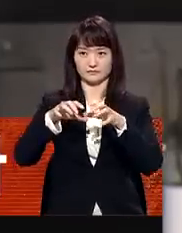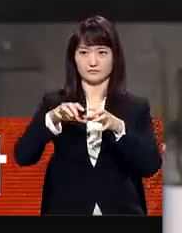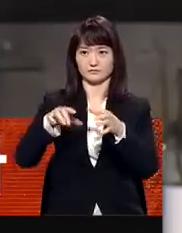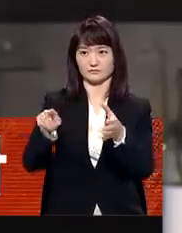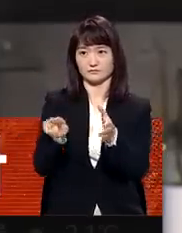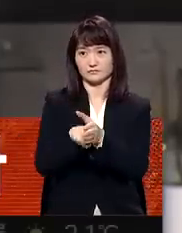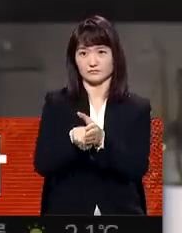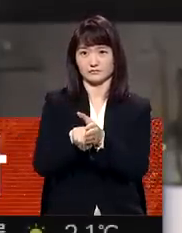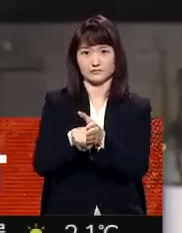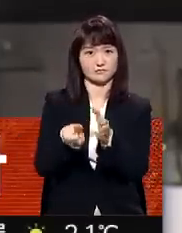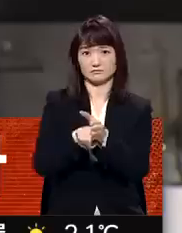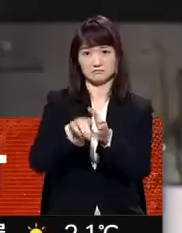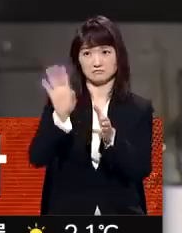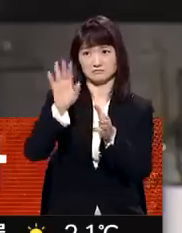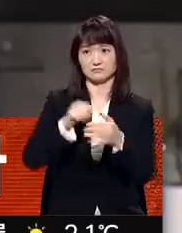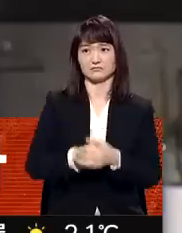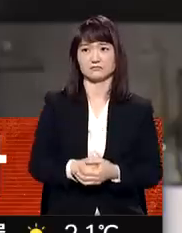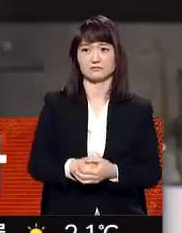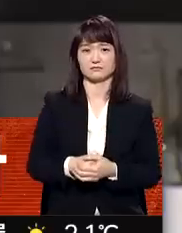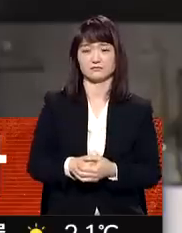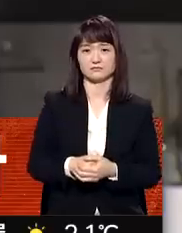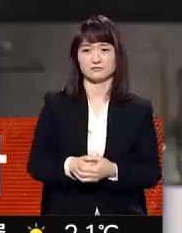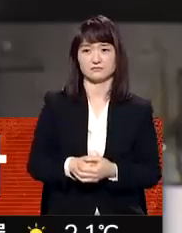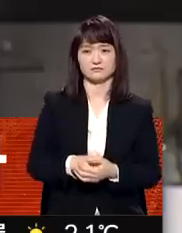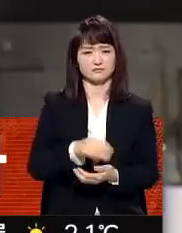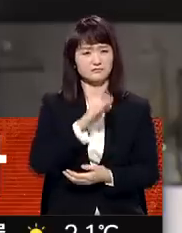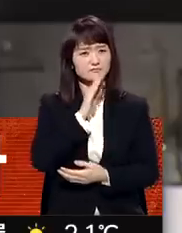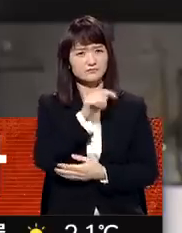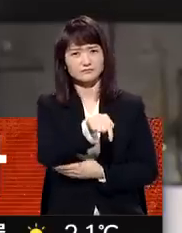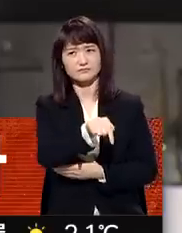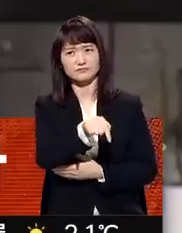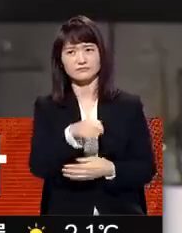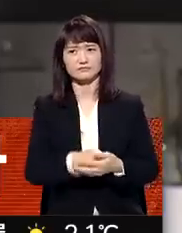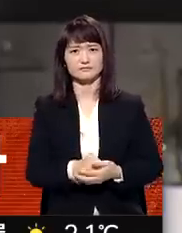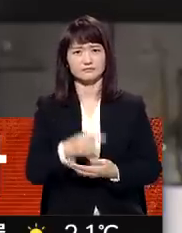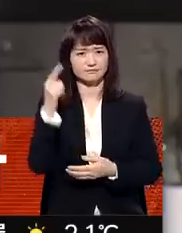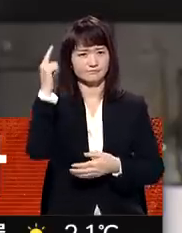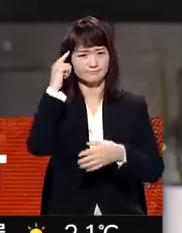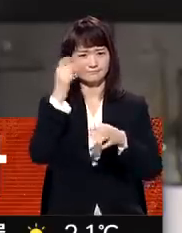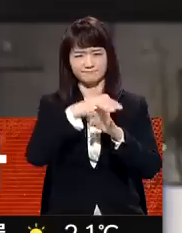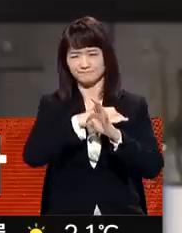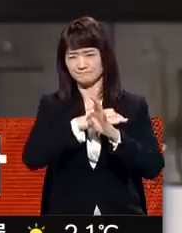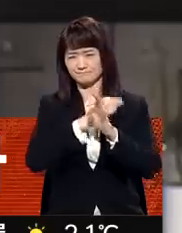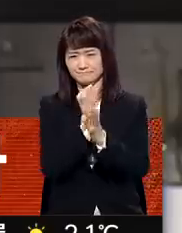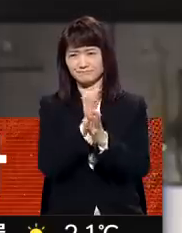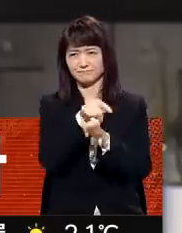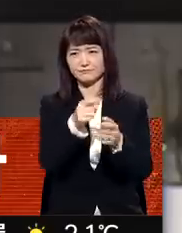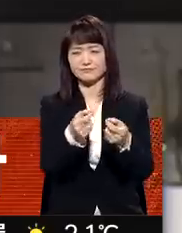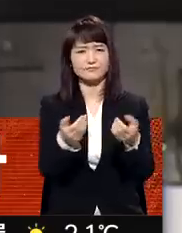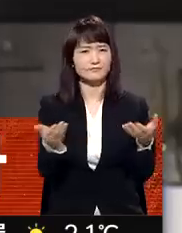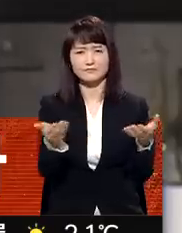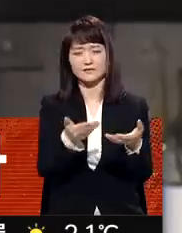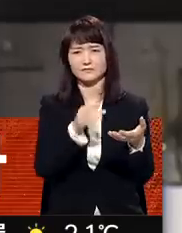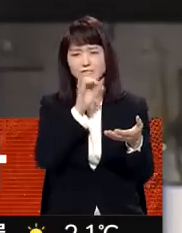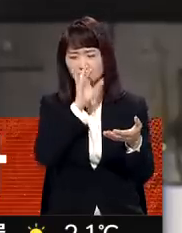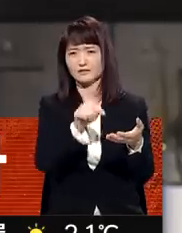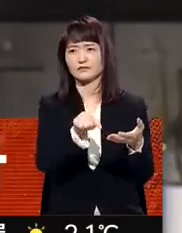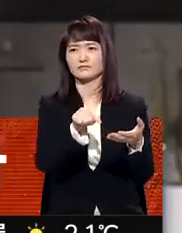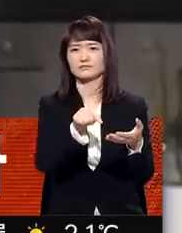했는데 믿기는커녕 폐를 주고 있습니다 정말로 전신을 바짝 차려 가지고 저런 일하면 절대로